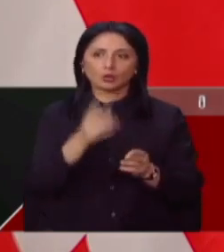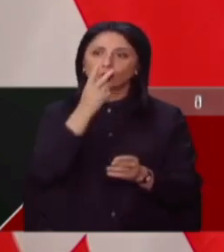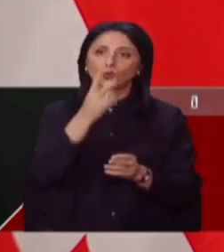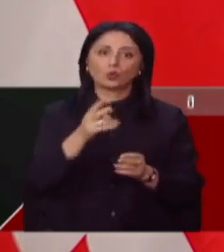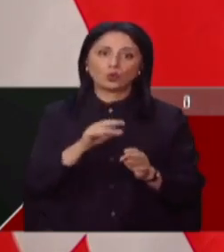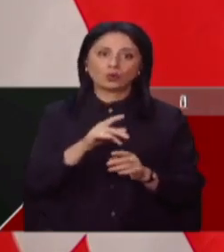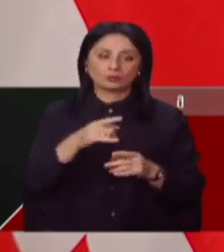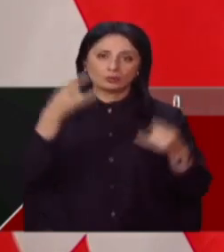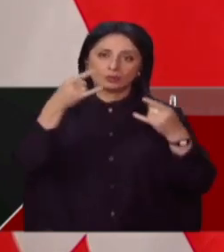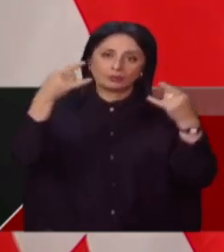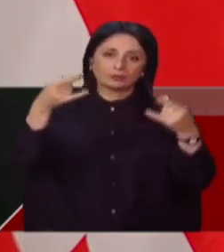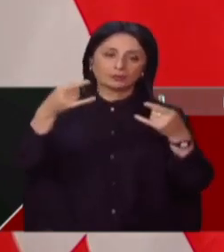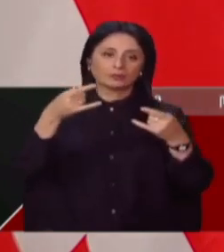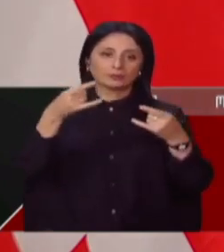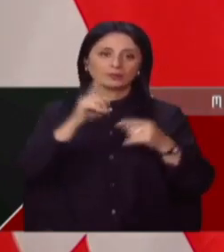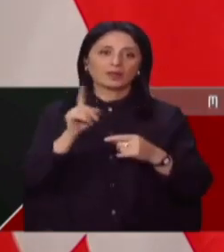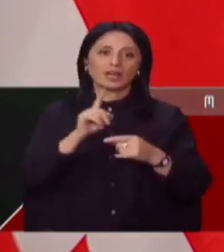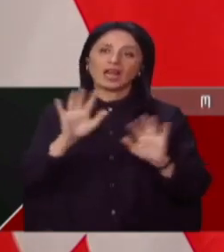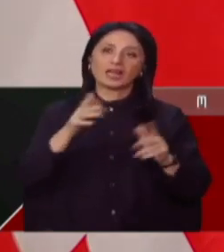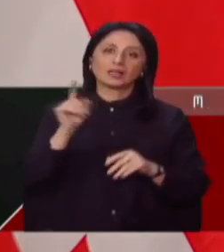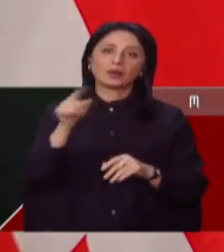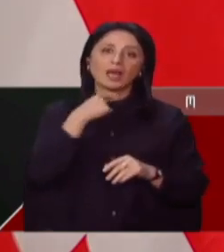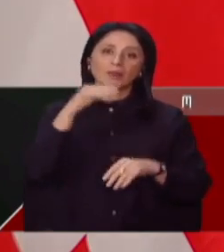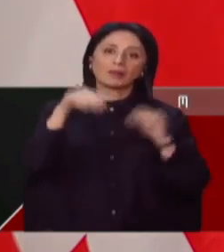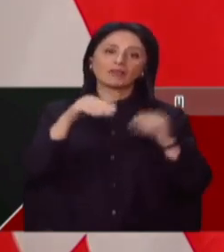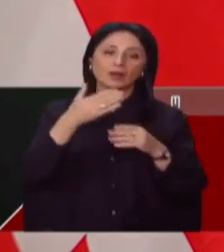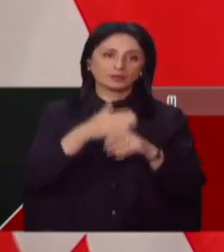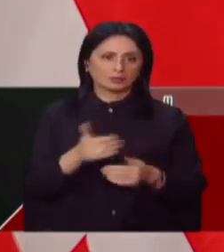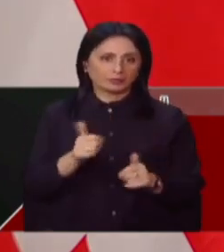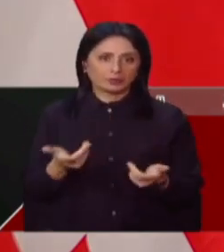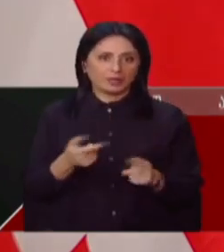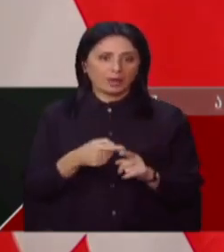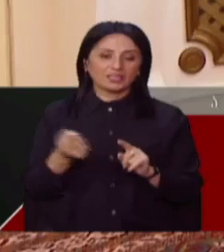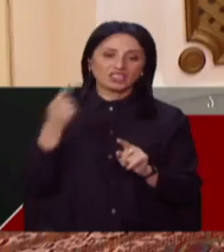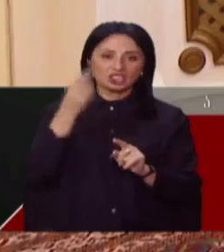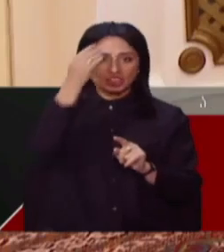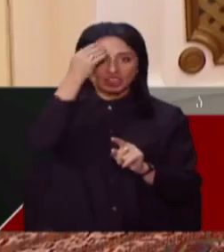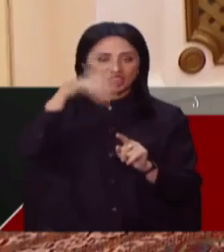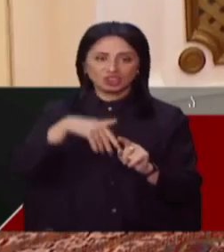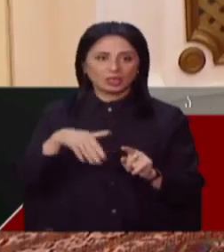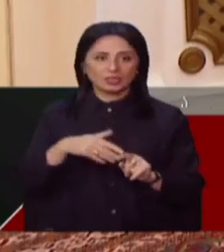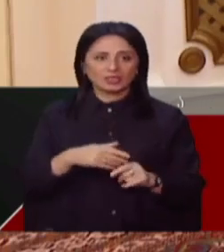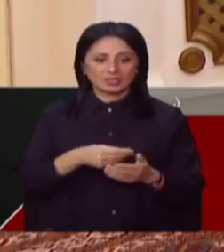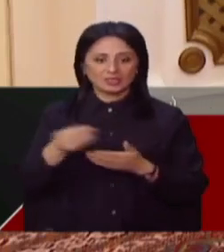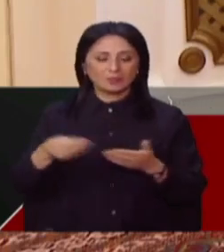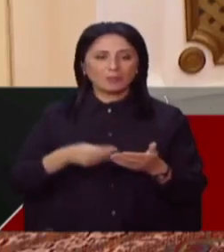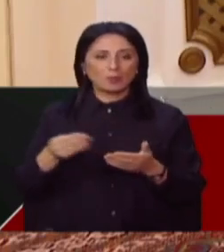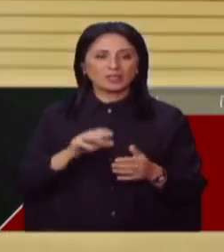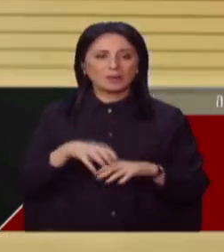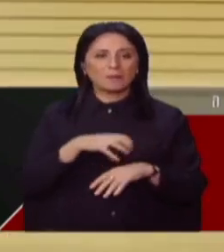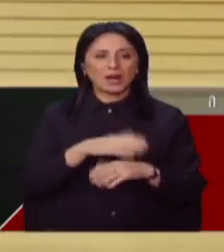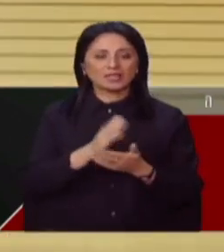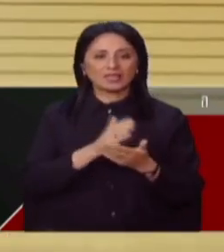უყურონ პროექტორზე რაღაცა რახმები როგორ ნაწილდება. ამის იქით შინაარს ვერ ხედავ. ქარტიაზე ხელმომწერი